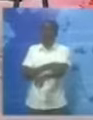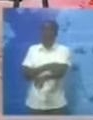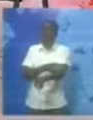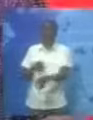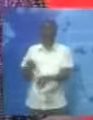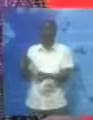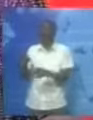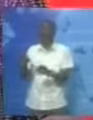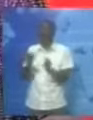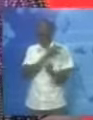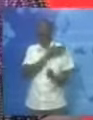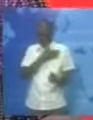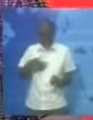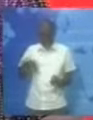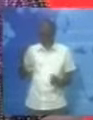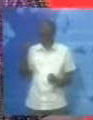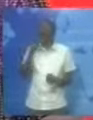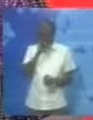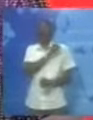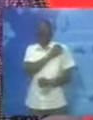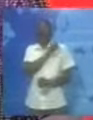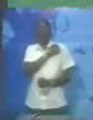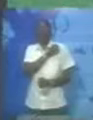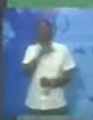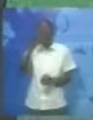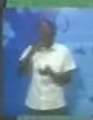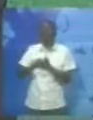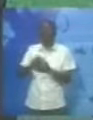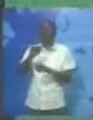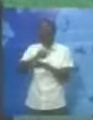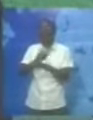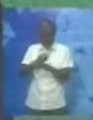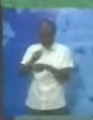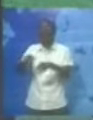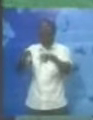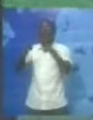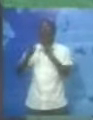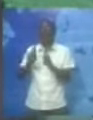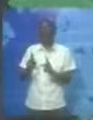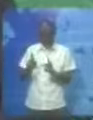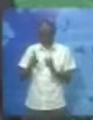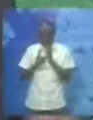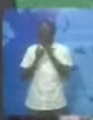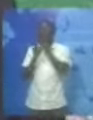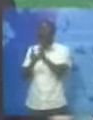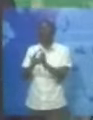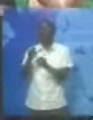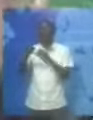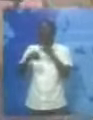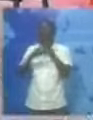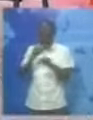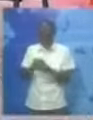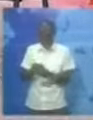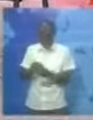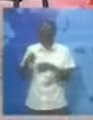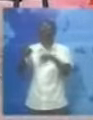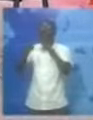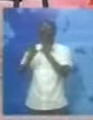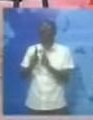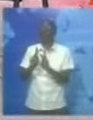qu'à Simon qui présente le journal, parce que c'est un métier qui permet de découvrir le monde, qui permet de découvrir les gens, qui